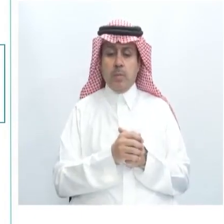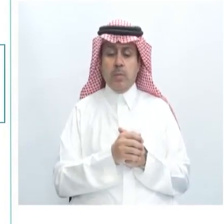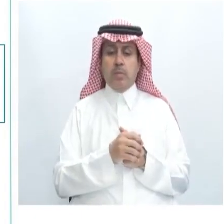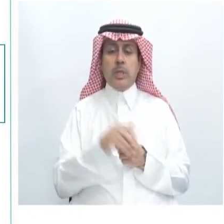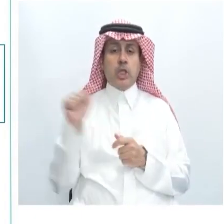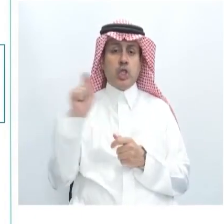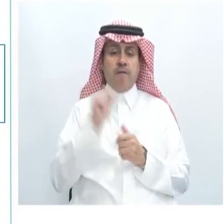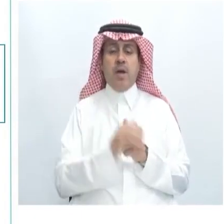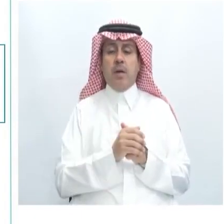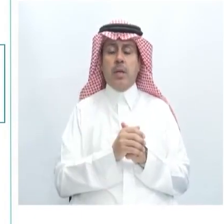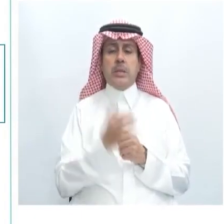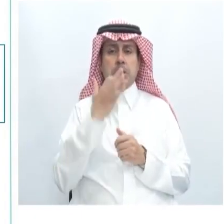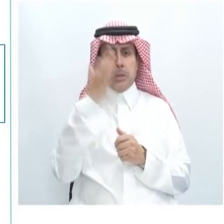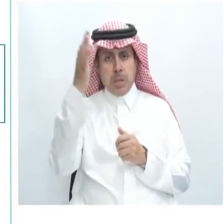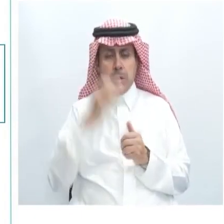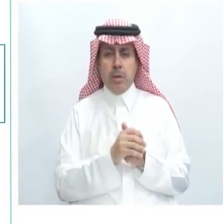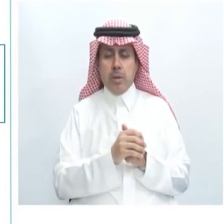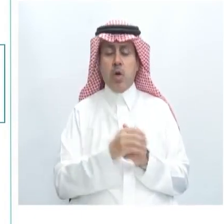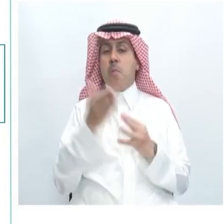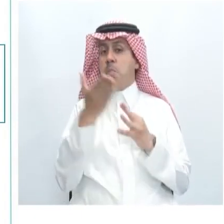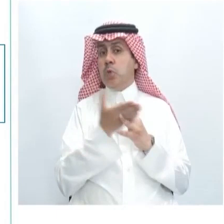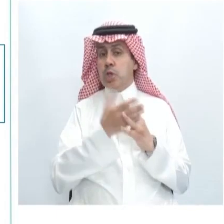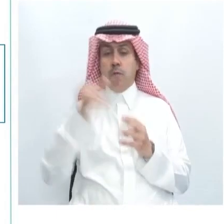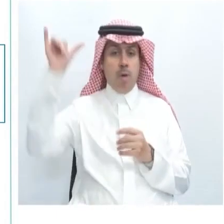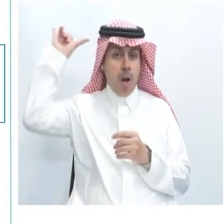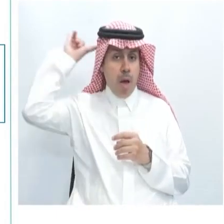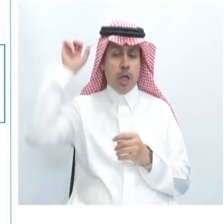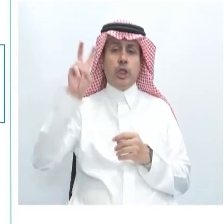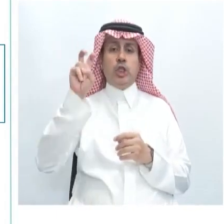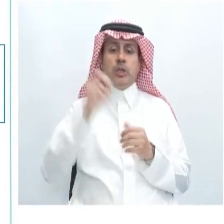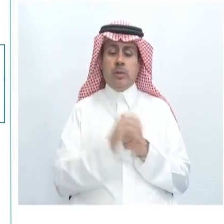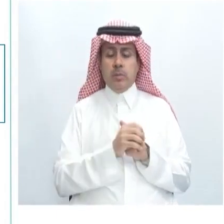يتسم بالبساطه في منتصف القرن العشرين